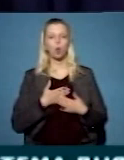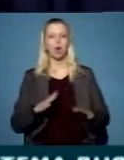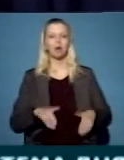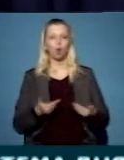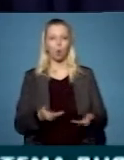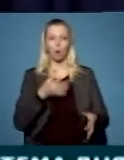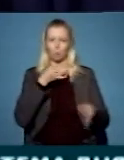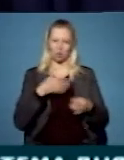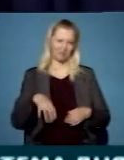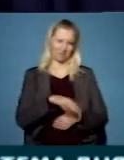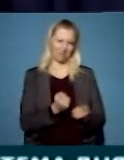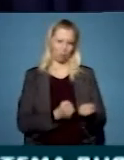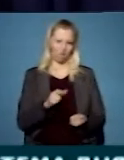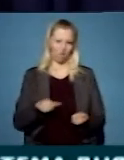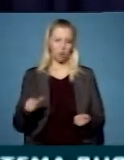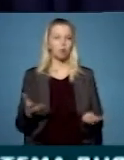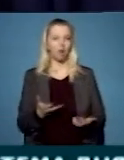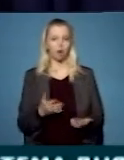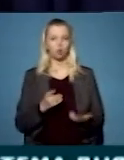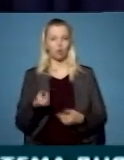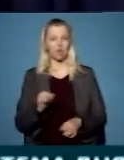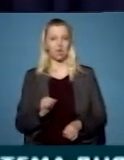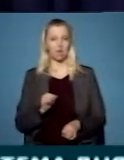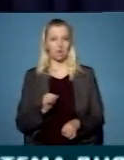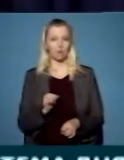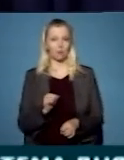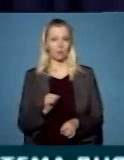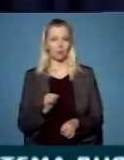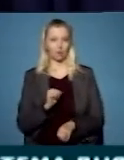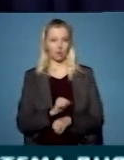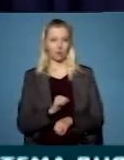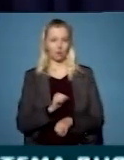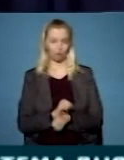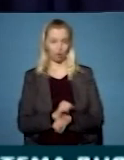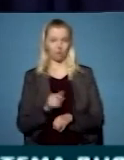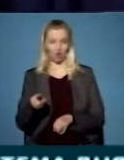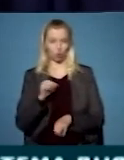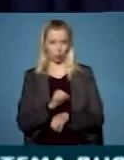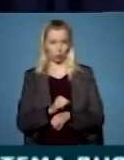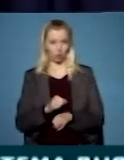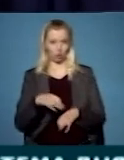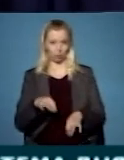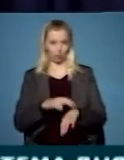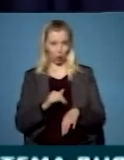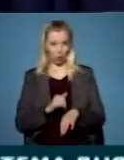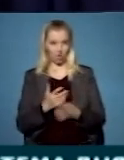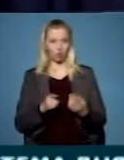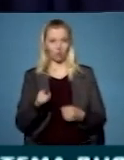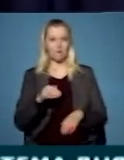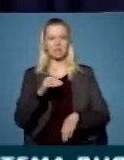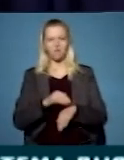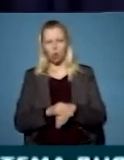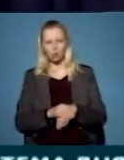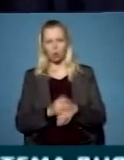і порада всім водіям, яка? От якщо вас зупинив екіпаж управління патрульної поліції, навіть якщо він зафіксував